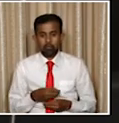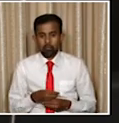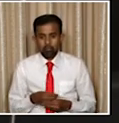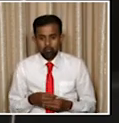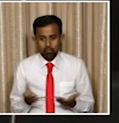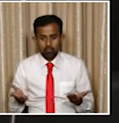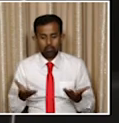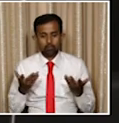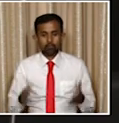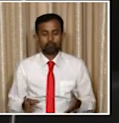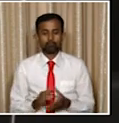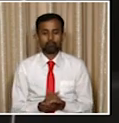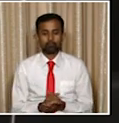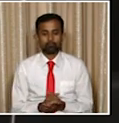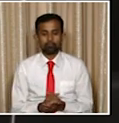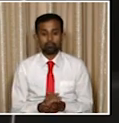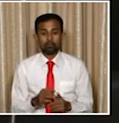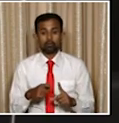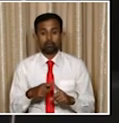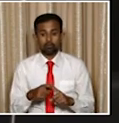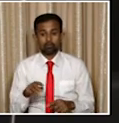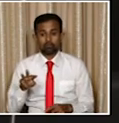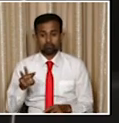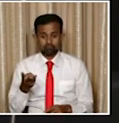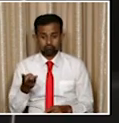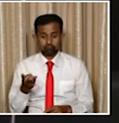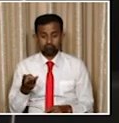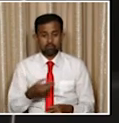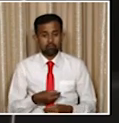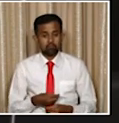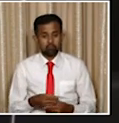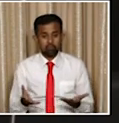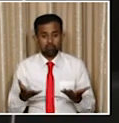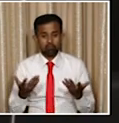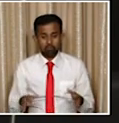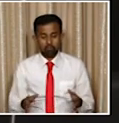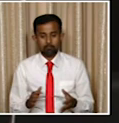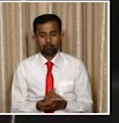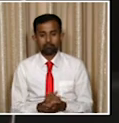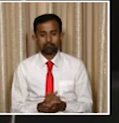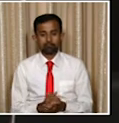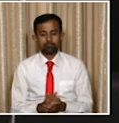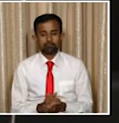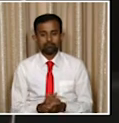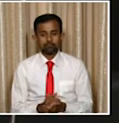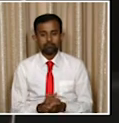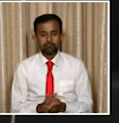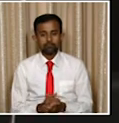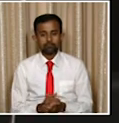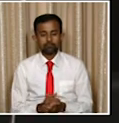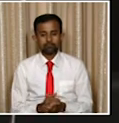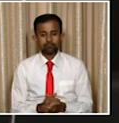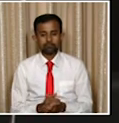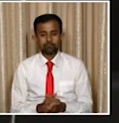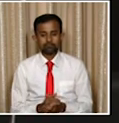மேலதிகமாகத்தான் நஷ்டம் ஏற்பட்டிருக்கிறது கடந்த வருடம் 120 கோடி ரூபாய்க்கு மேலே நஷ்டம் ஏற்பட்டது எனவே தொடர்ந்து இதை பார்த்து கொண்டு போய் ஃபோட்டோ பிடித்து